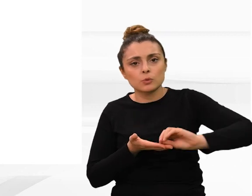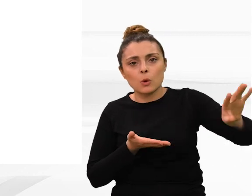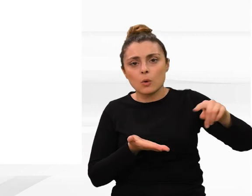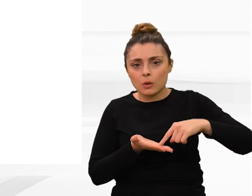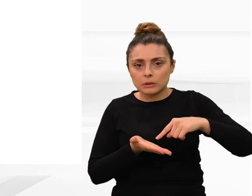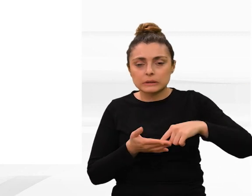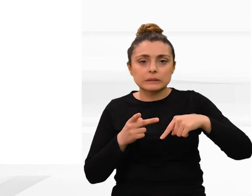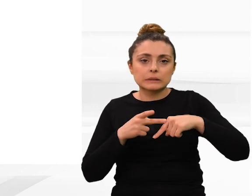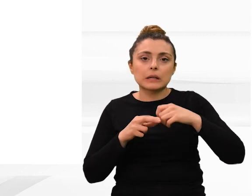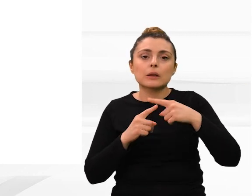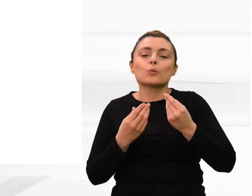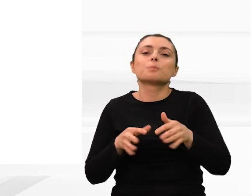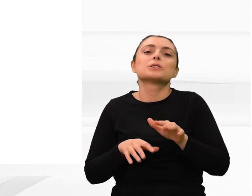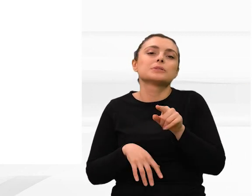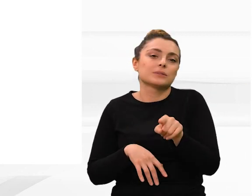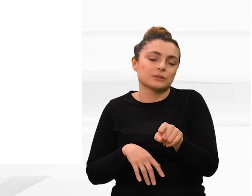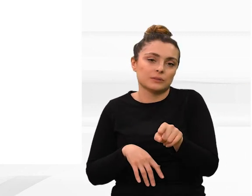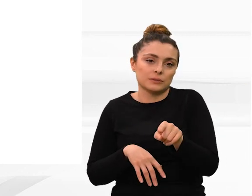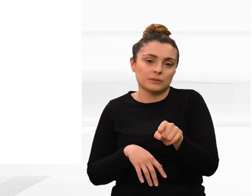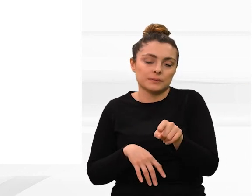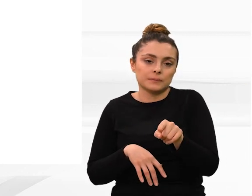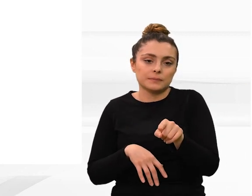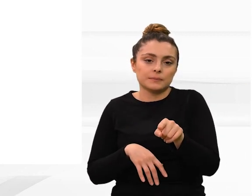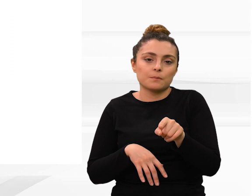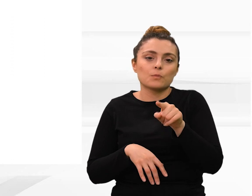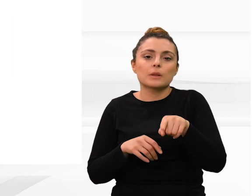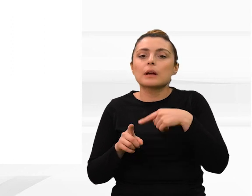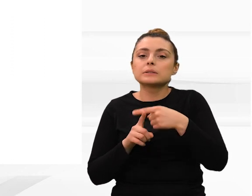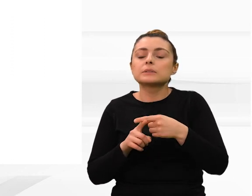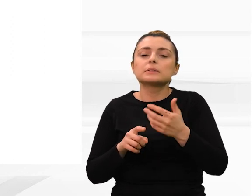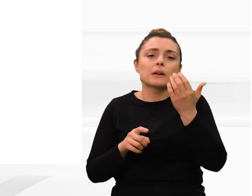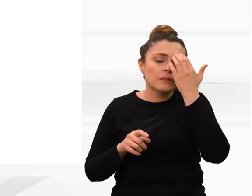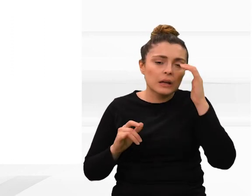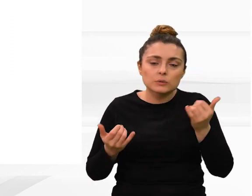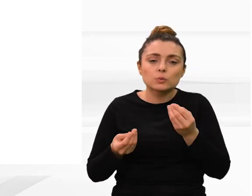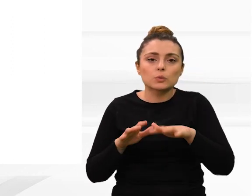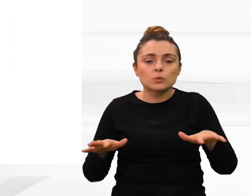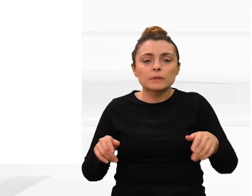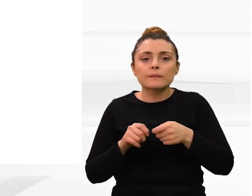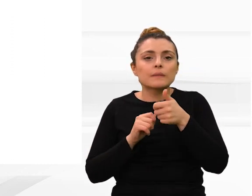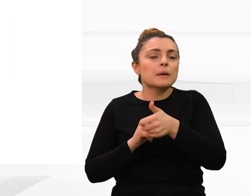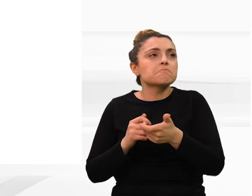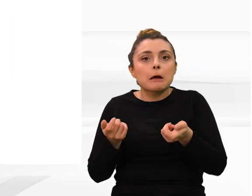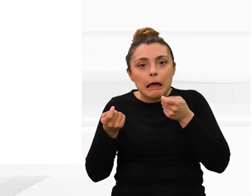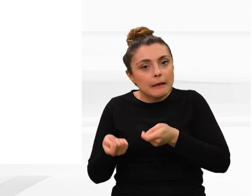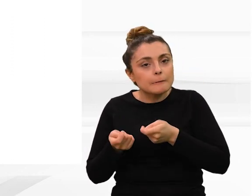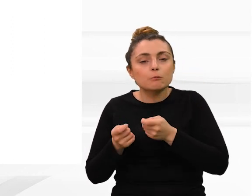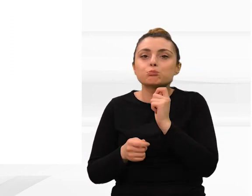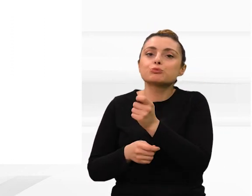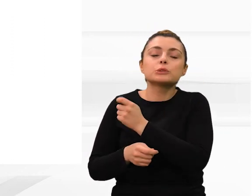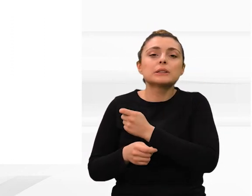para zekat olmaz değil mi bunun dışında ihtiyaç sahibi çocuklara verdiği eğitim bu ve